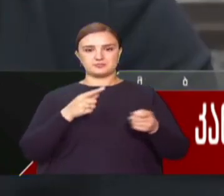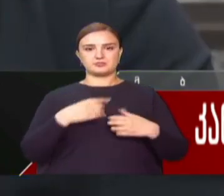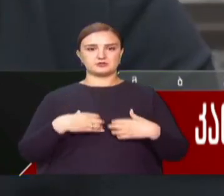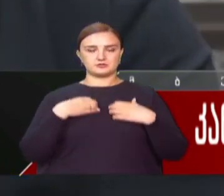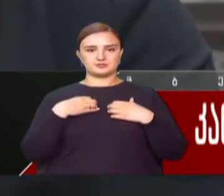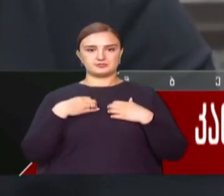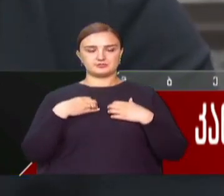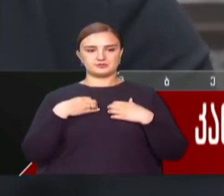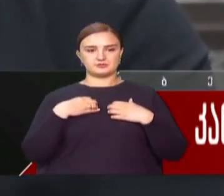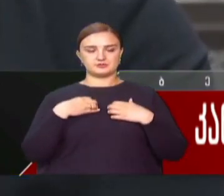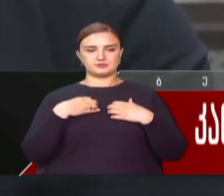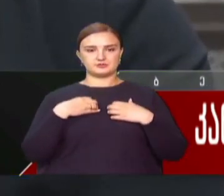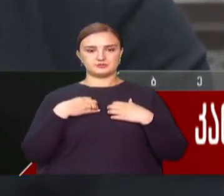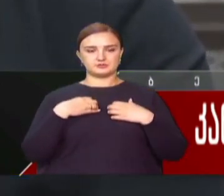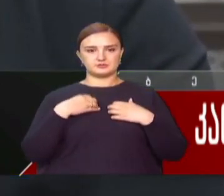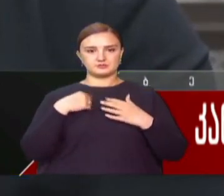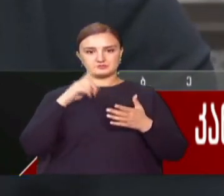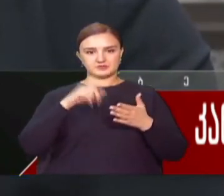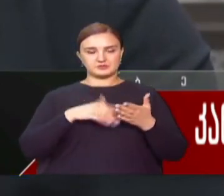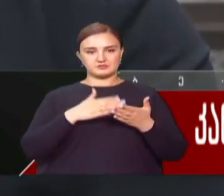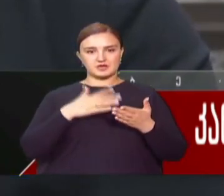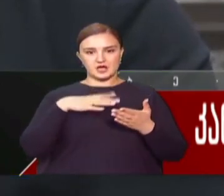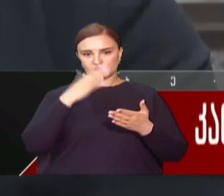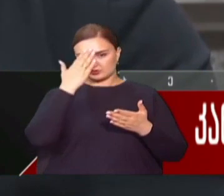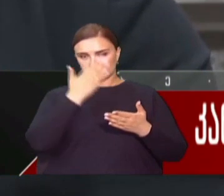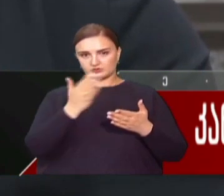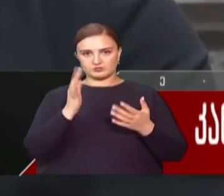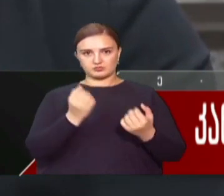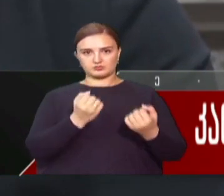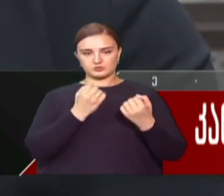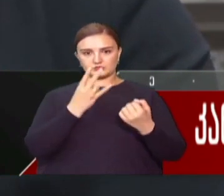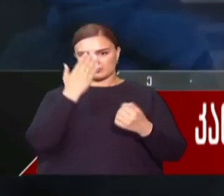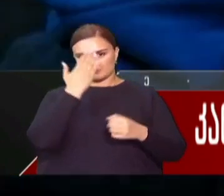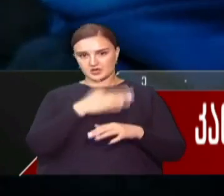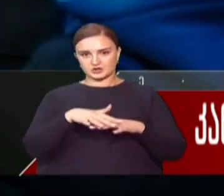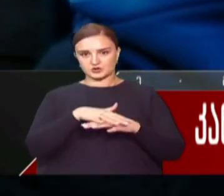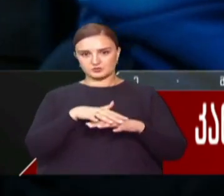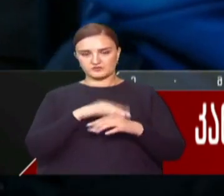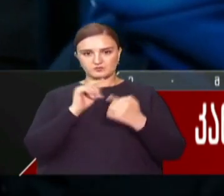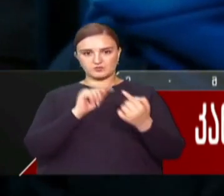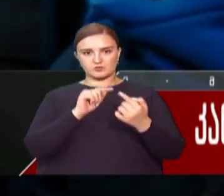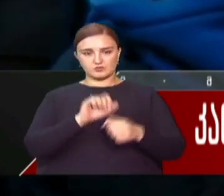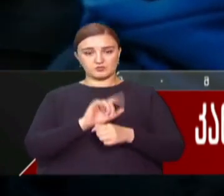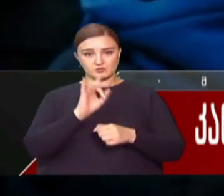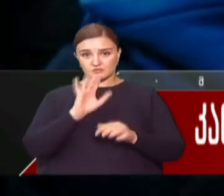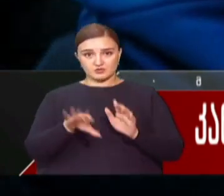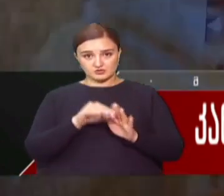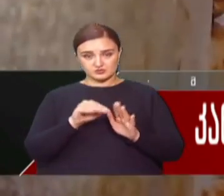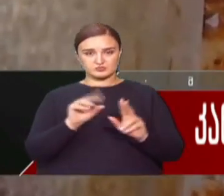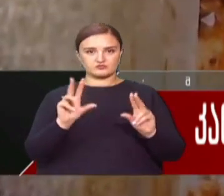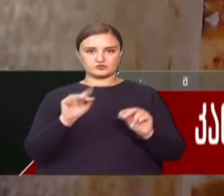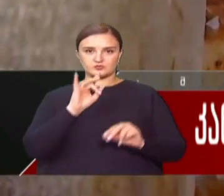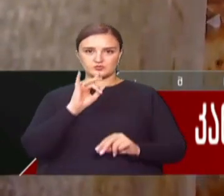Არწმუნებული ვარ, ქართული საზოგადოება მხარს დაგვიჭერს, რომ დაიწყოთ მასობრივი საპროტესტო აქციები. არ იქნება ხელახალი არჩევნები, არ იქნება